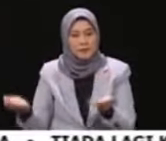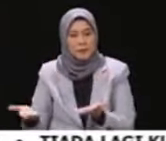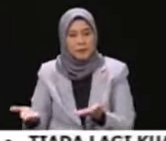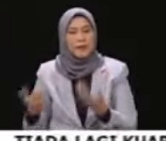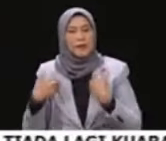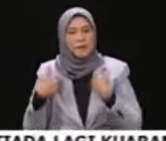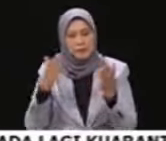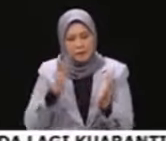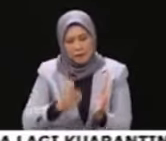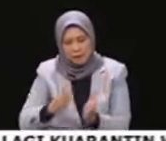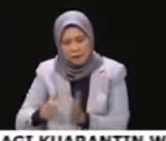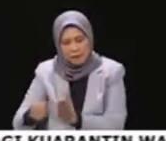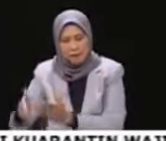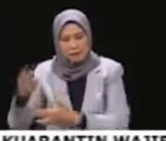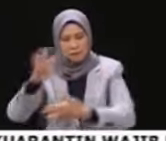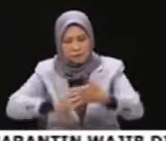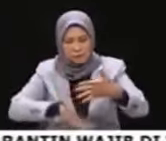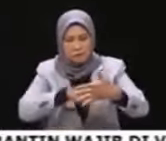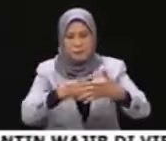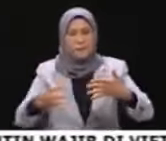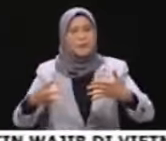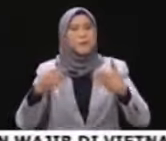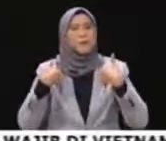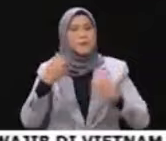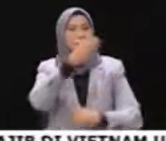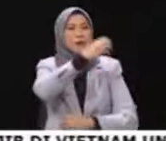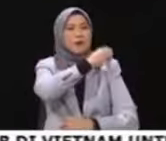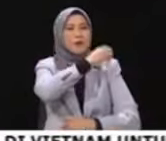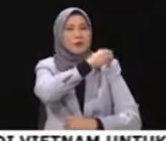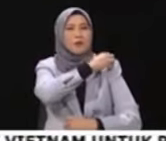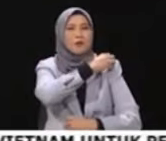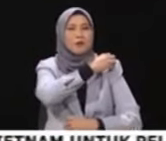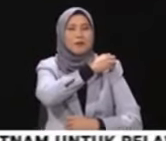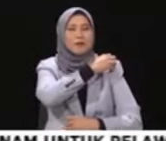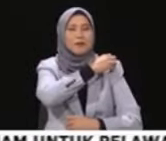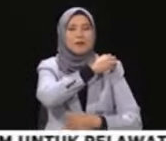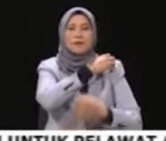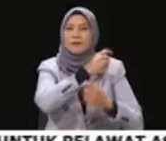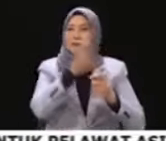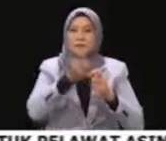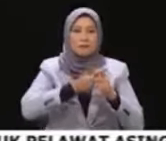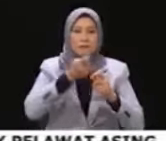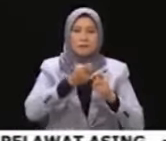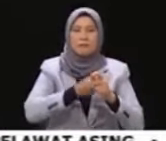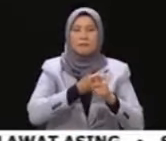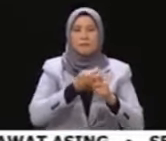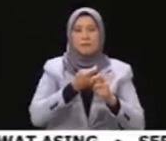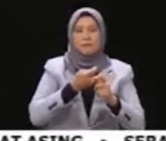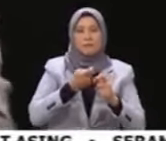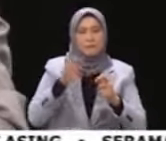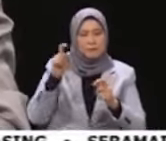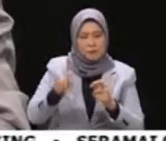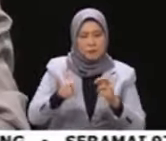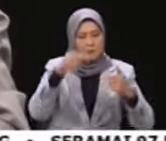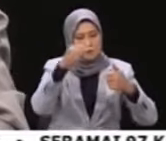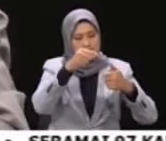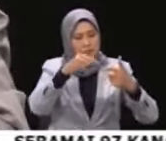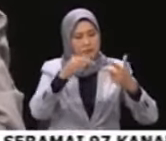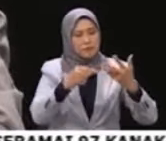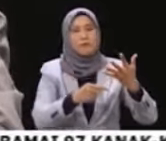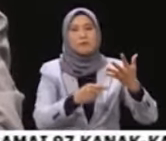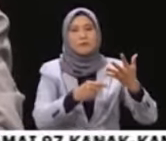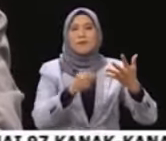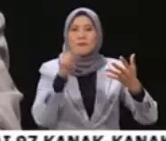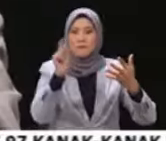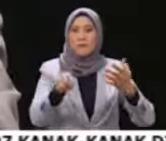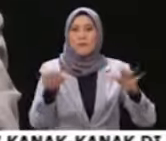ada master plan kita dan ada desk official saya yang akan pastikan setiap ini mesti dilaksanakan